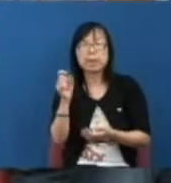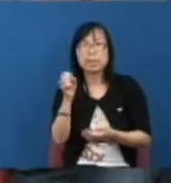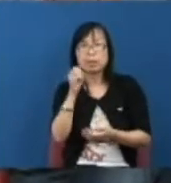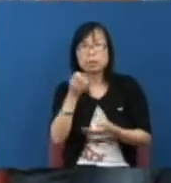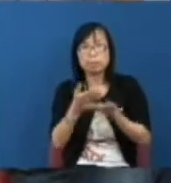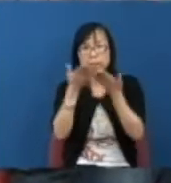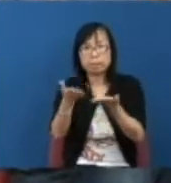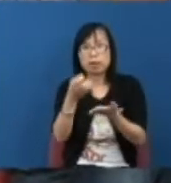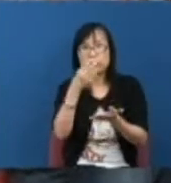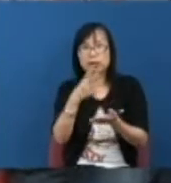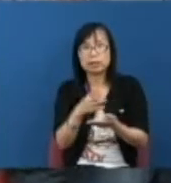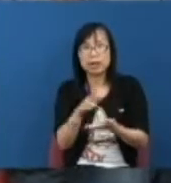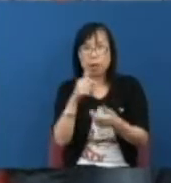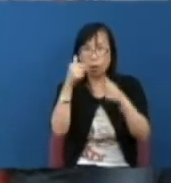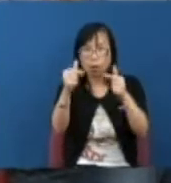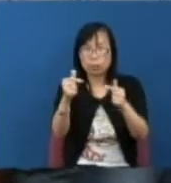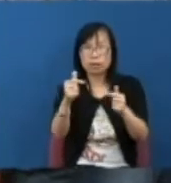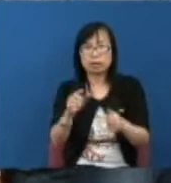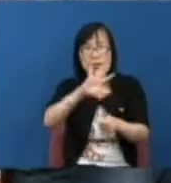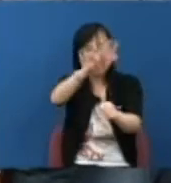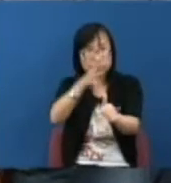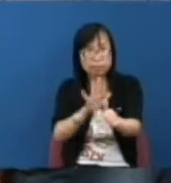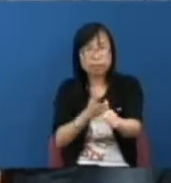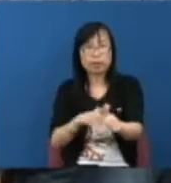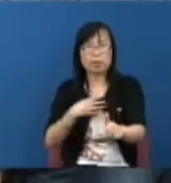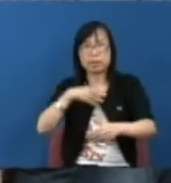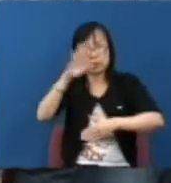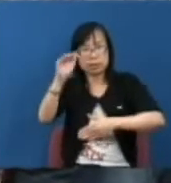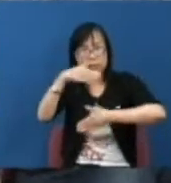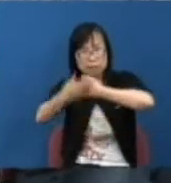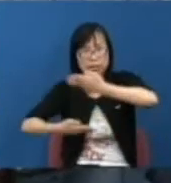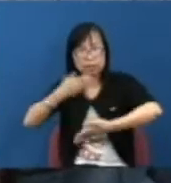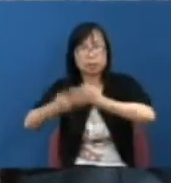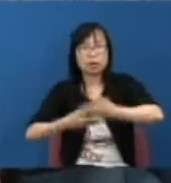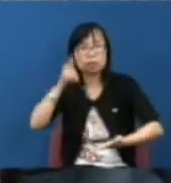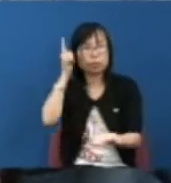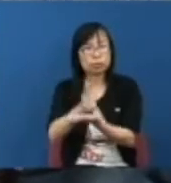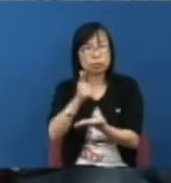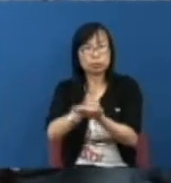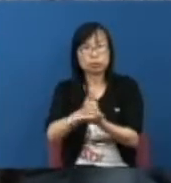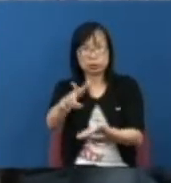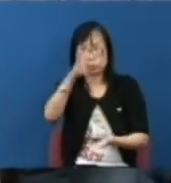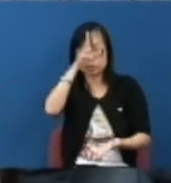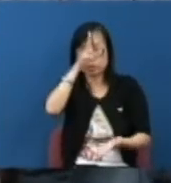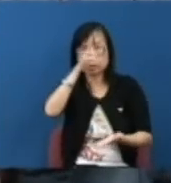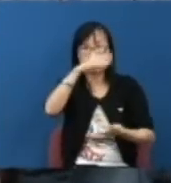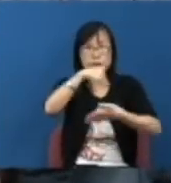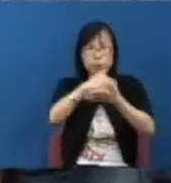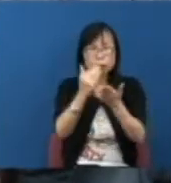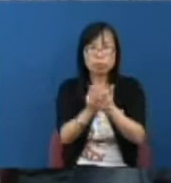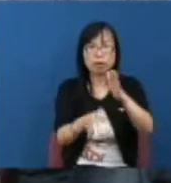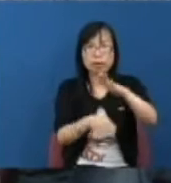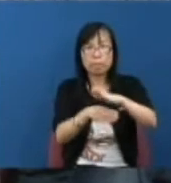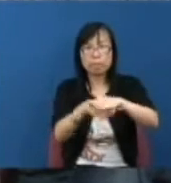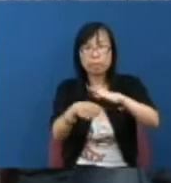一啲影響，有一啲正面嘅影響。咁我哋可以同佢哋去交流一下。咁最重要啦，我覺得同政府各部門咧，即係我